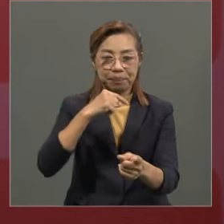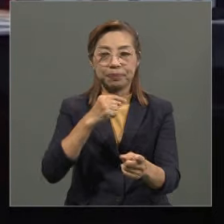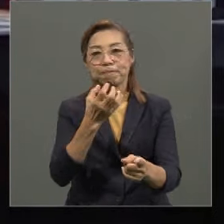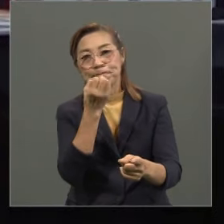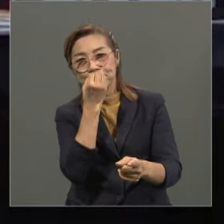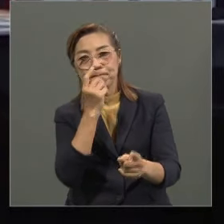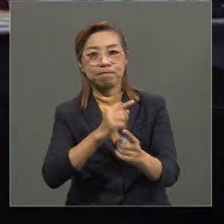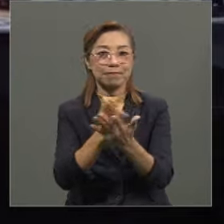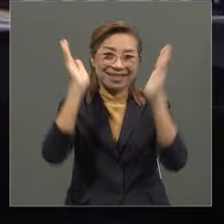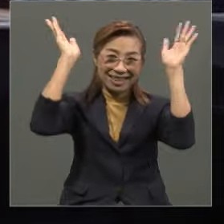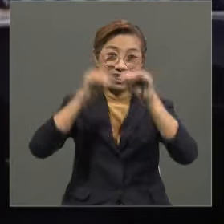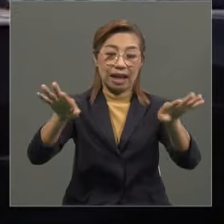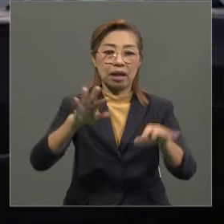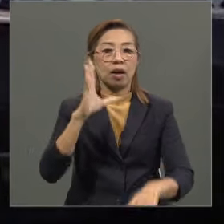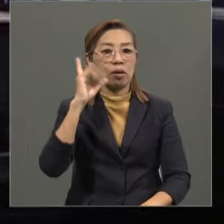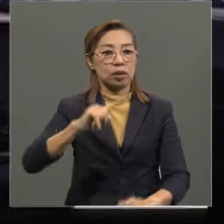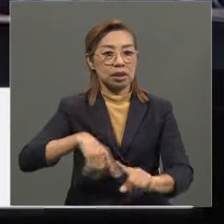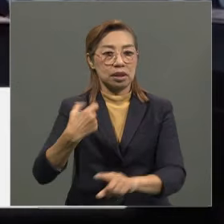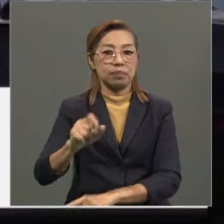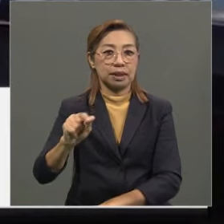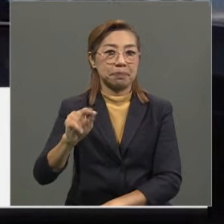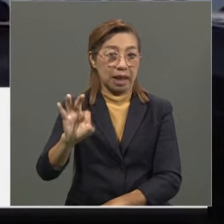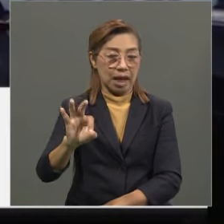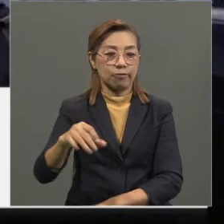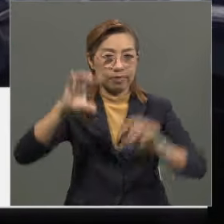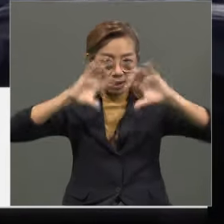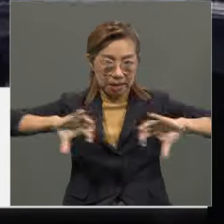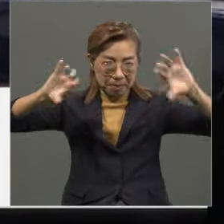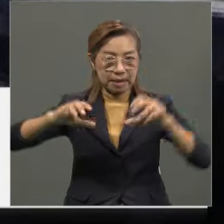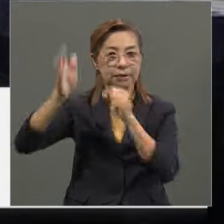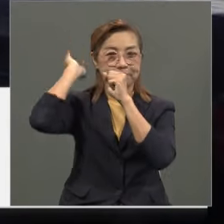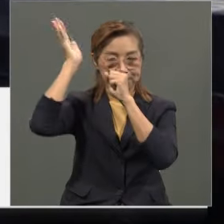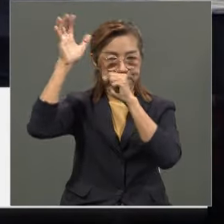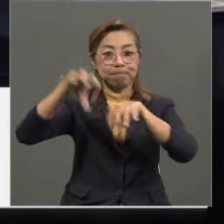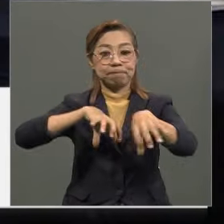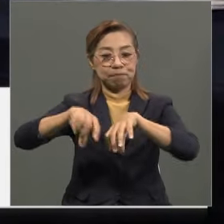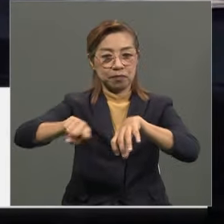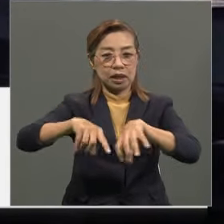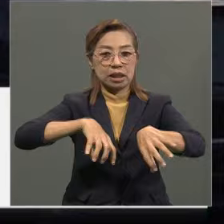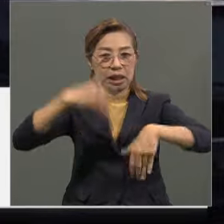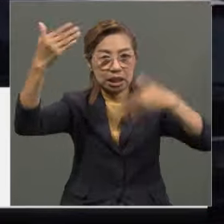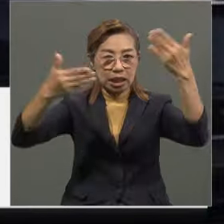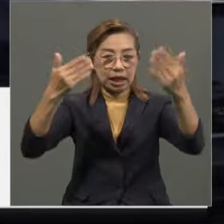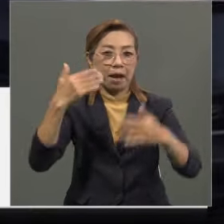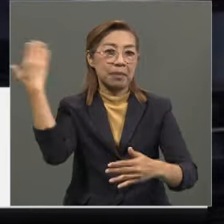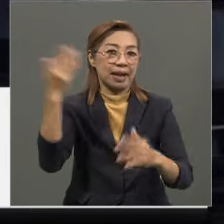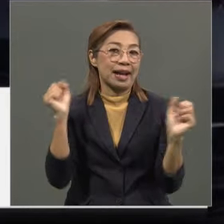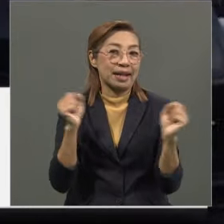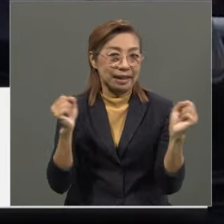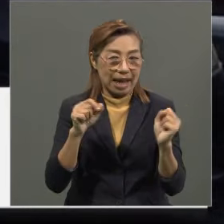ครับ 29ตุลาคมรัฐบาลจะจัดงานแถลงข่าวเกี่ยวกับการจัดงานเทศกาลรับลมหนาวไทยน Winter